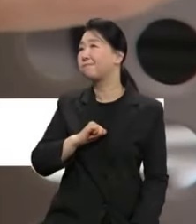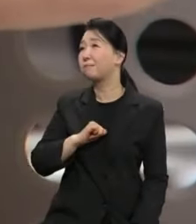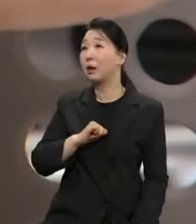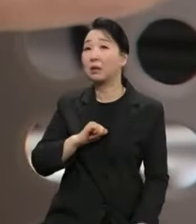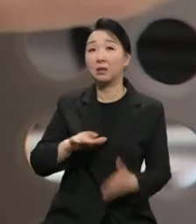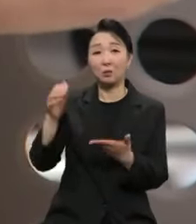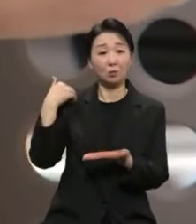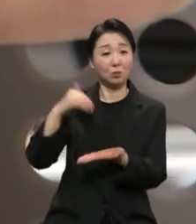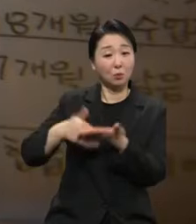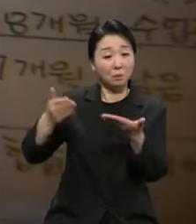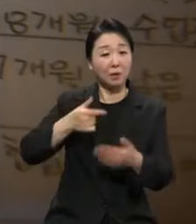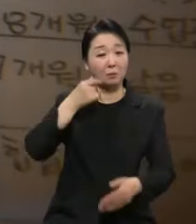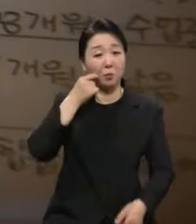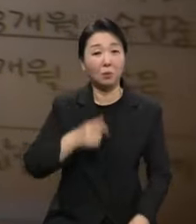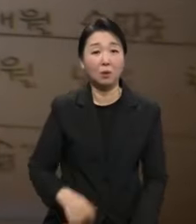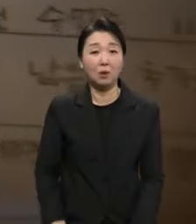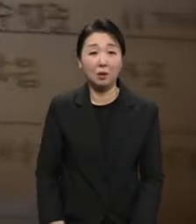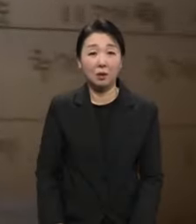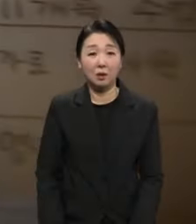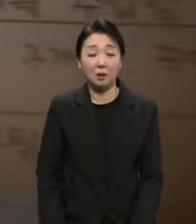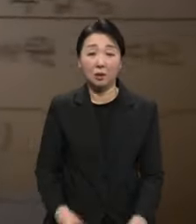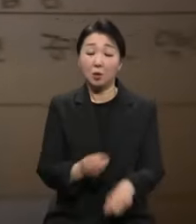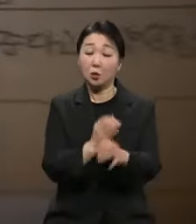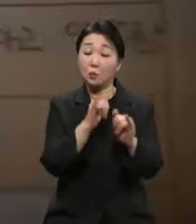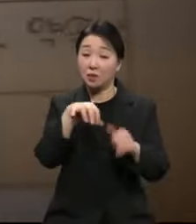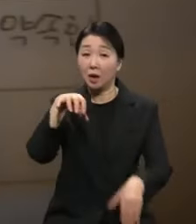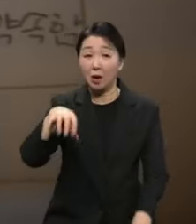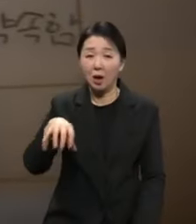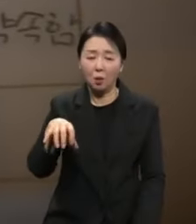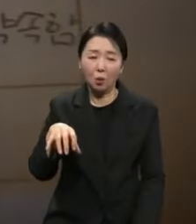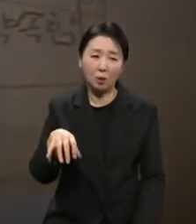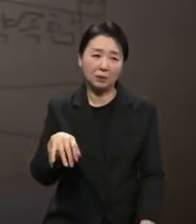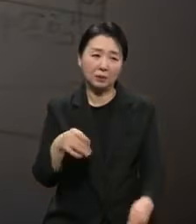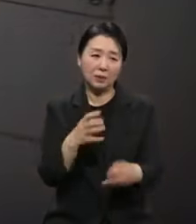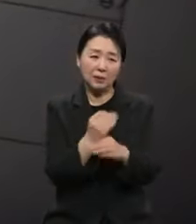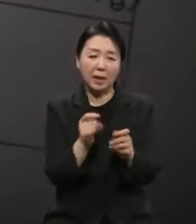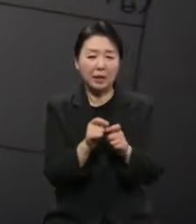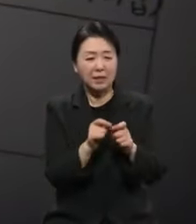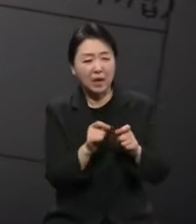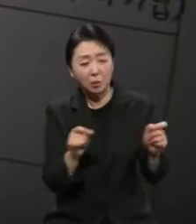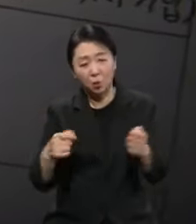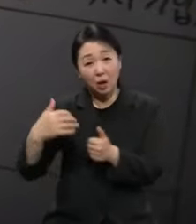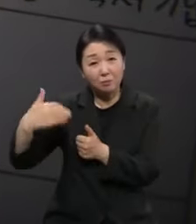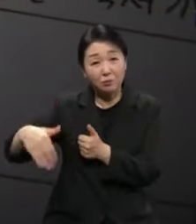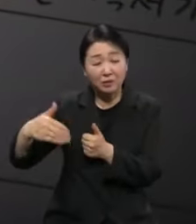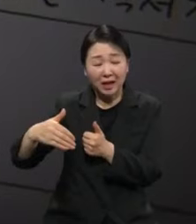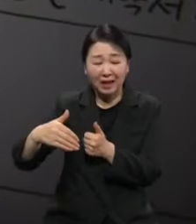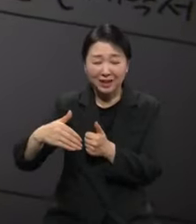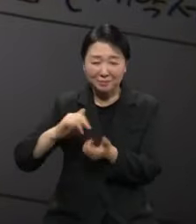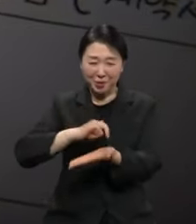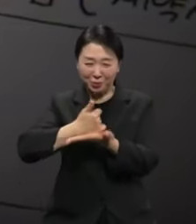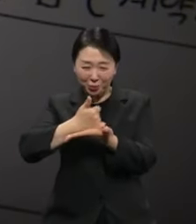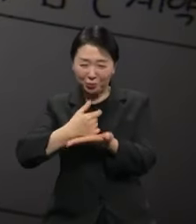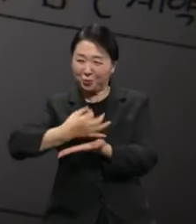가능성이 큽니다. 한국소비자원은 지나치게 긴 계약 기간을 권유하거나 고가의 사은품을